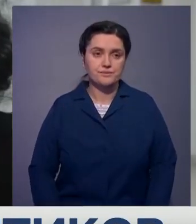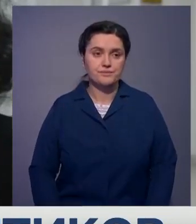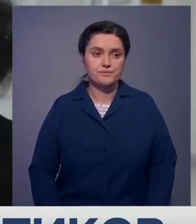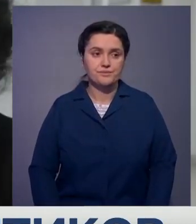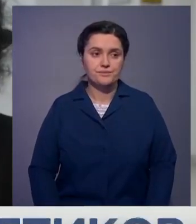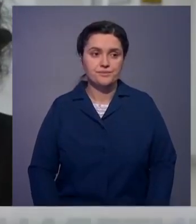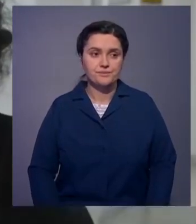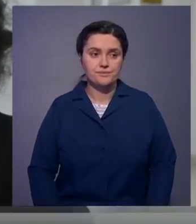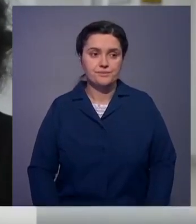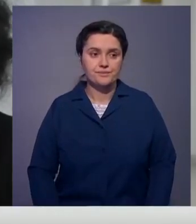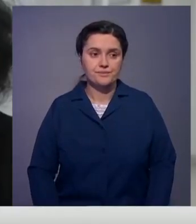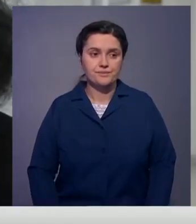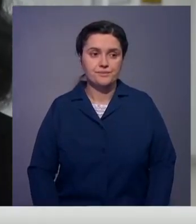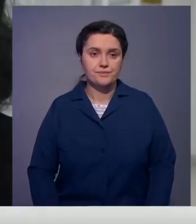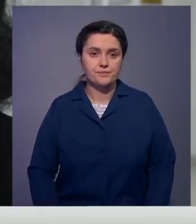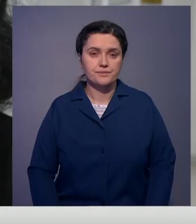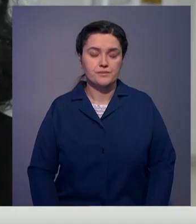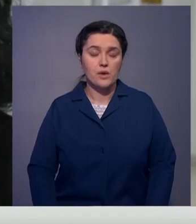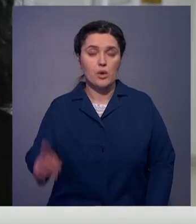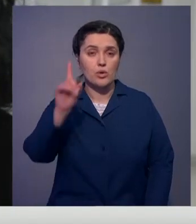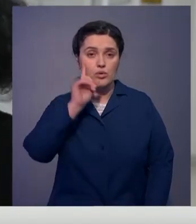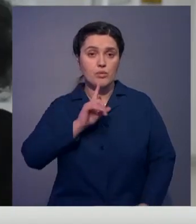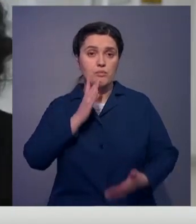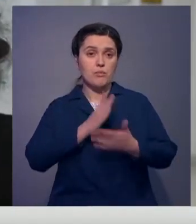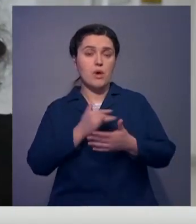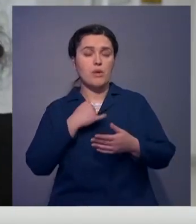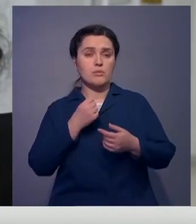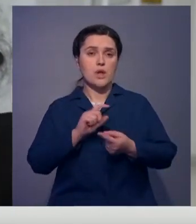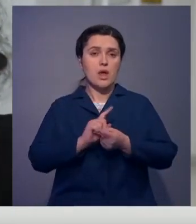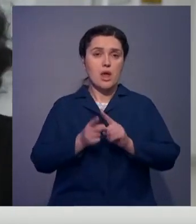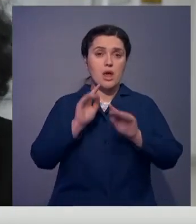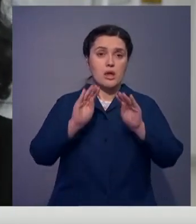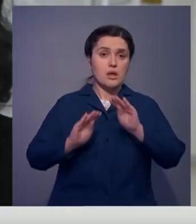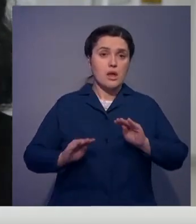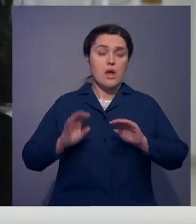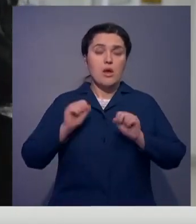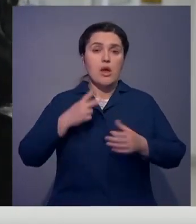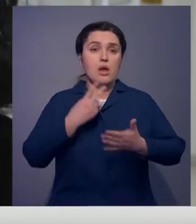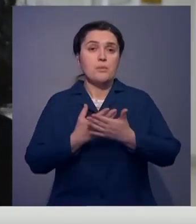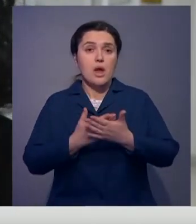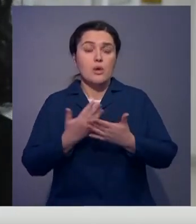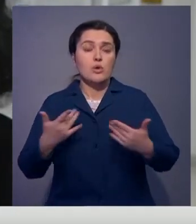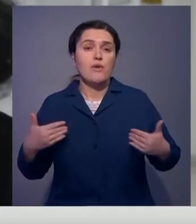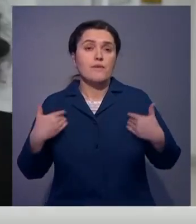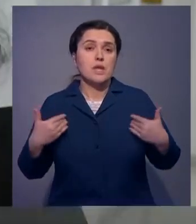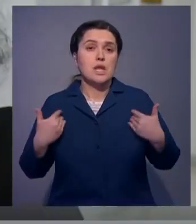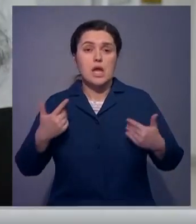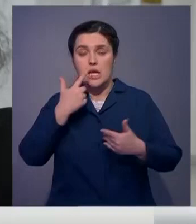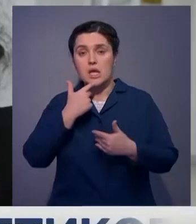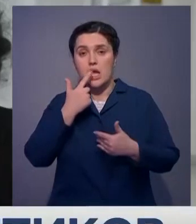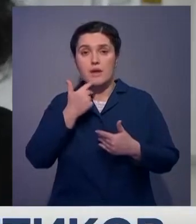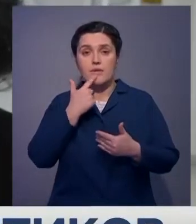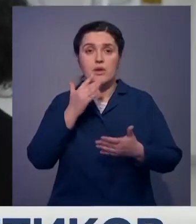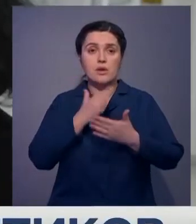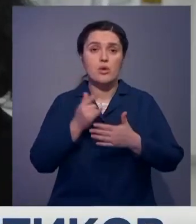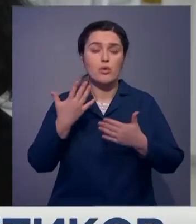Это изобретение достаточно многофункционально. Если его немного перекоммутировать, то сенсор покажет количество витаминов в крови человека. Знаю, что коллеги